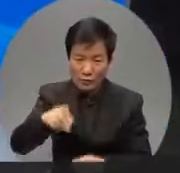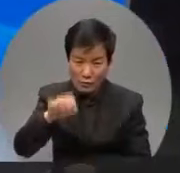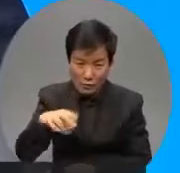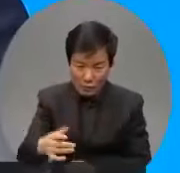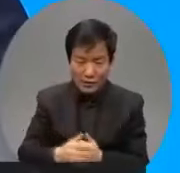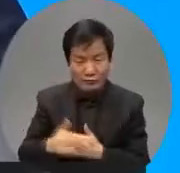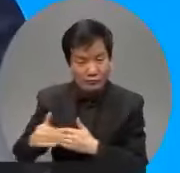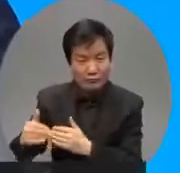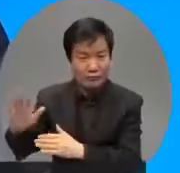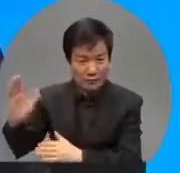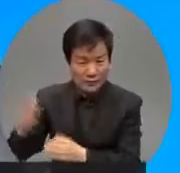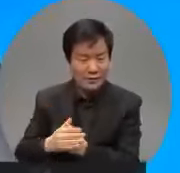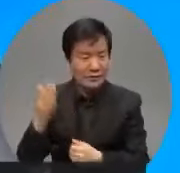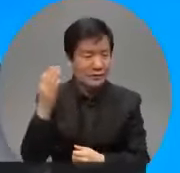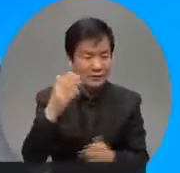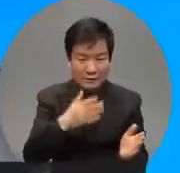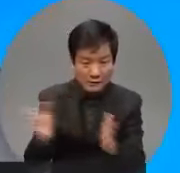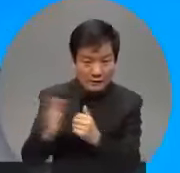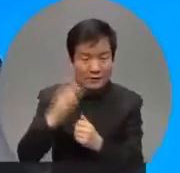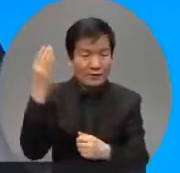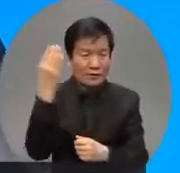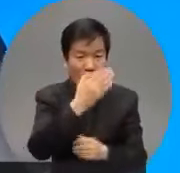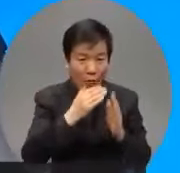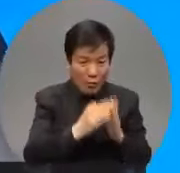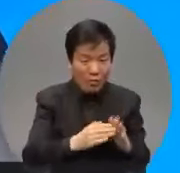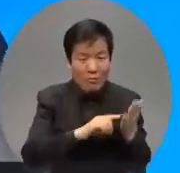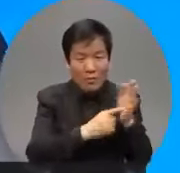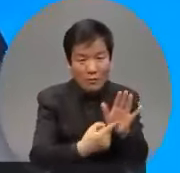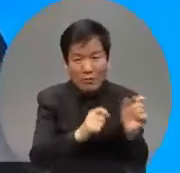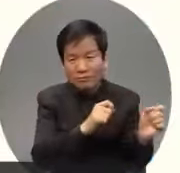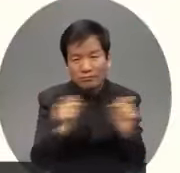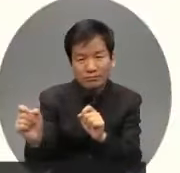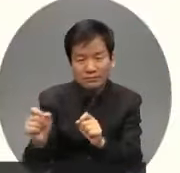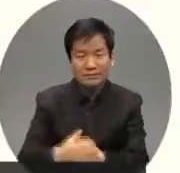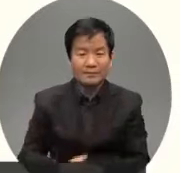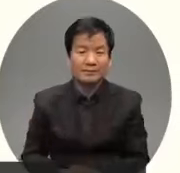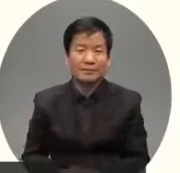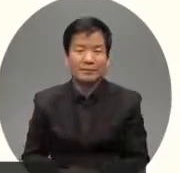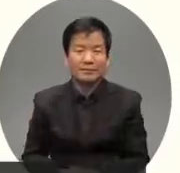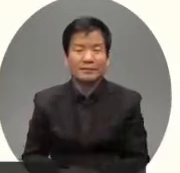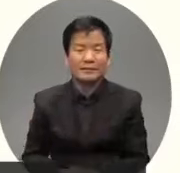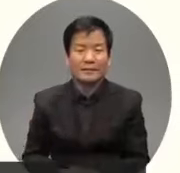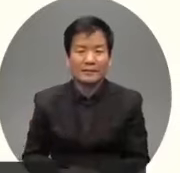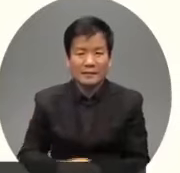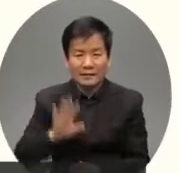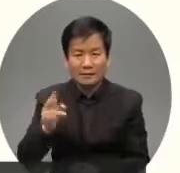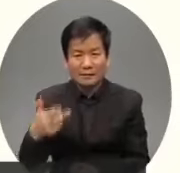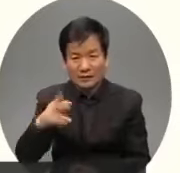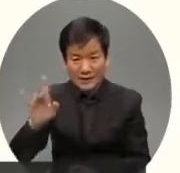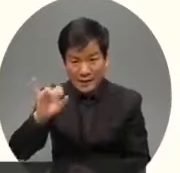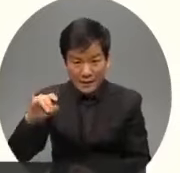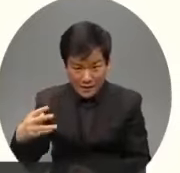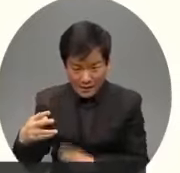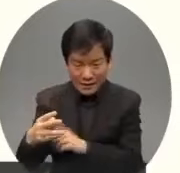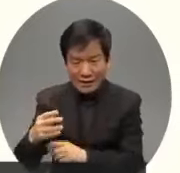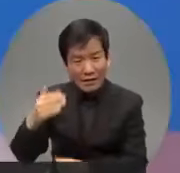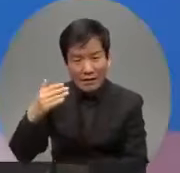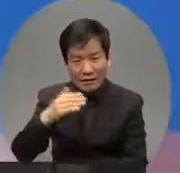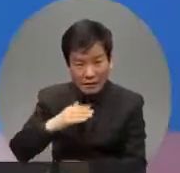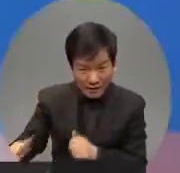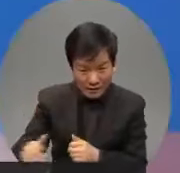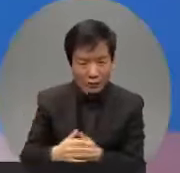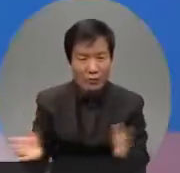오른 반면 청원은 또다시 발표가 보류됐습니다. 사실상 변재일 현 의원의 컷오프,